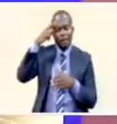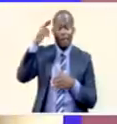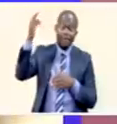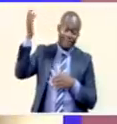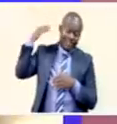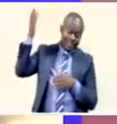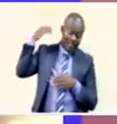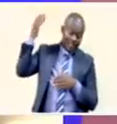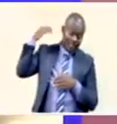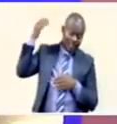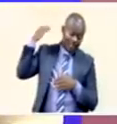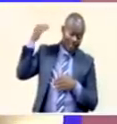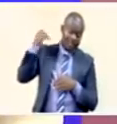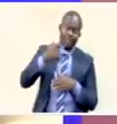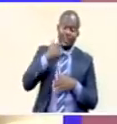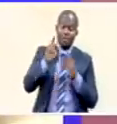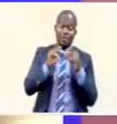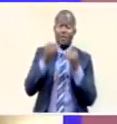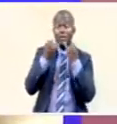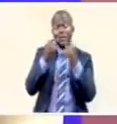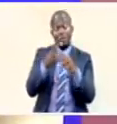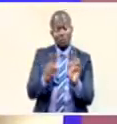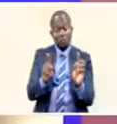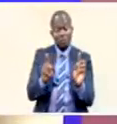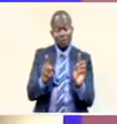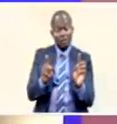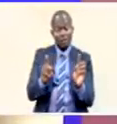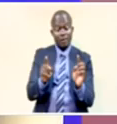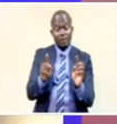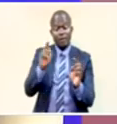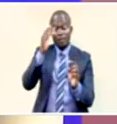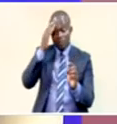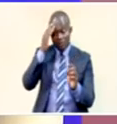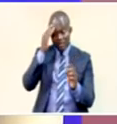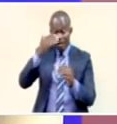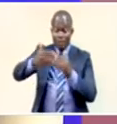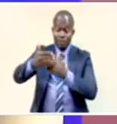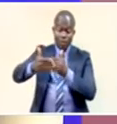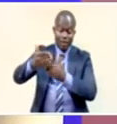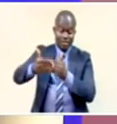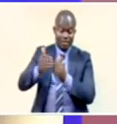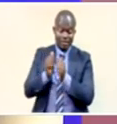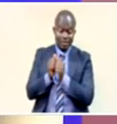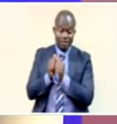kera nabwo nigeze kubwira abantu nk'ugomba kugira nari ko uzi abaturanyi